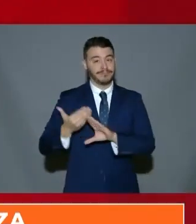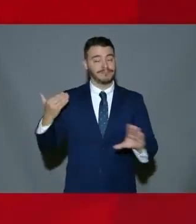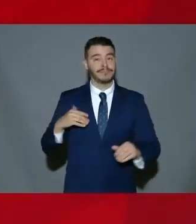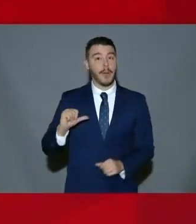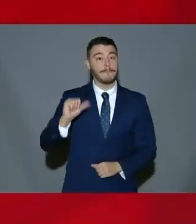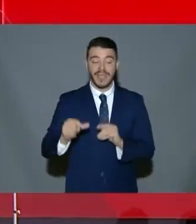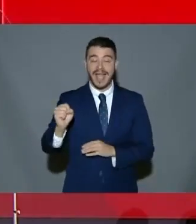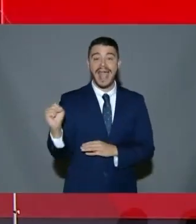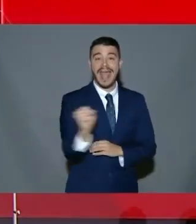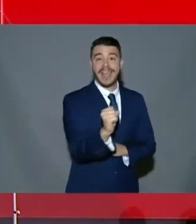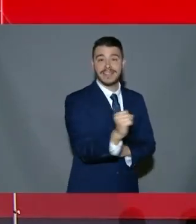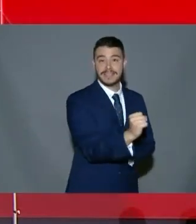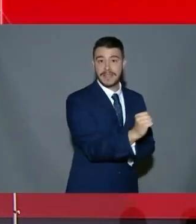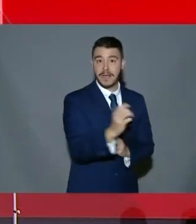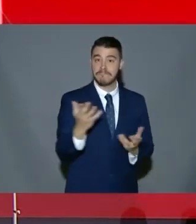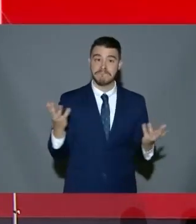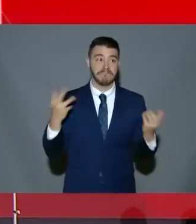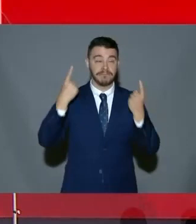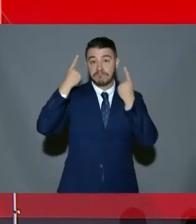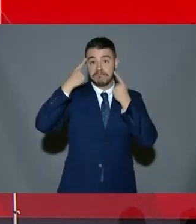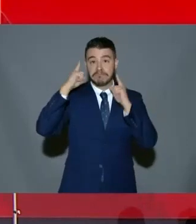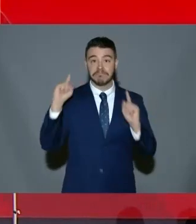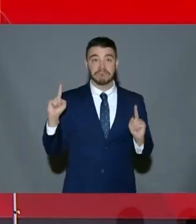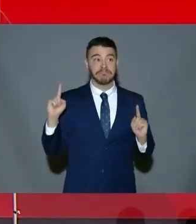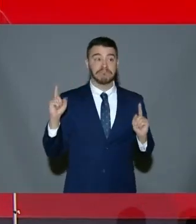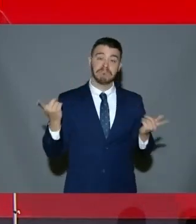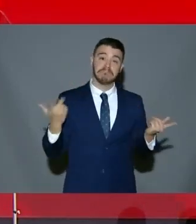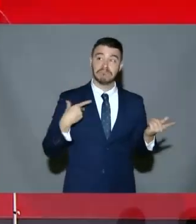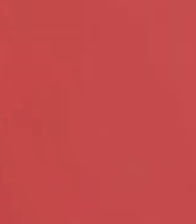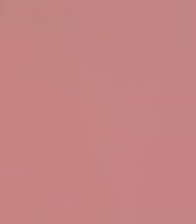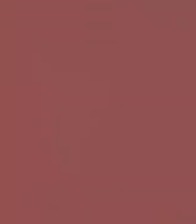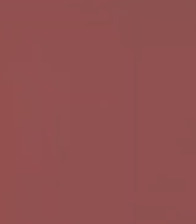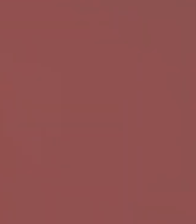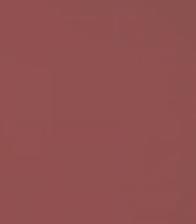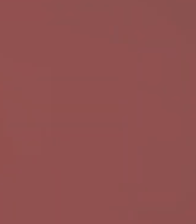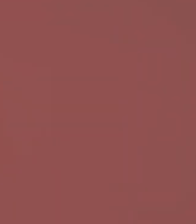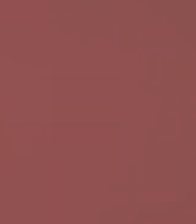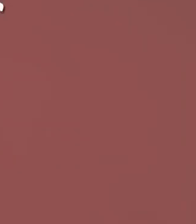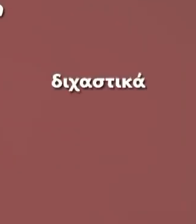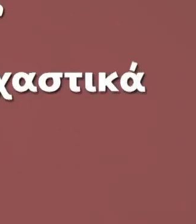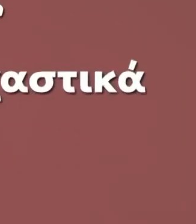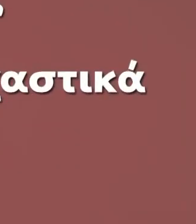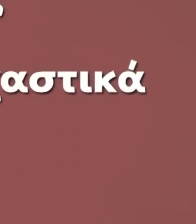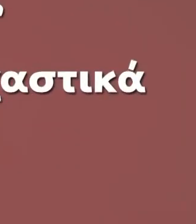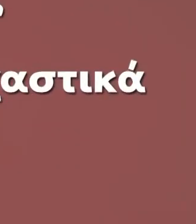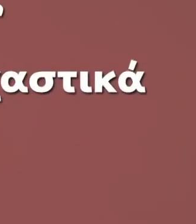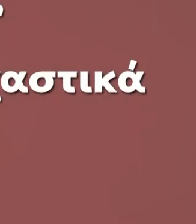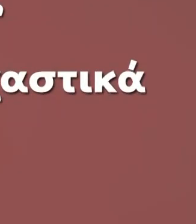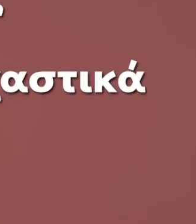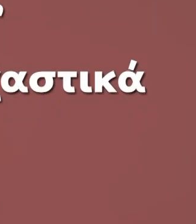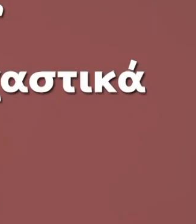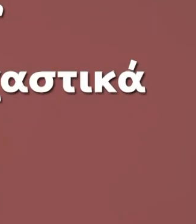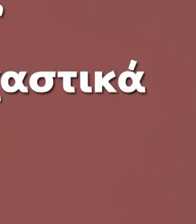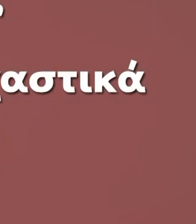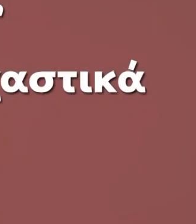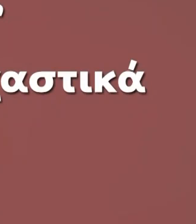του πλήθους, θέτει προϋπόθεση για τη συντεταγμένη πορεία τον τερματισμό των επιθέσεων από την ηγεσία. Η κρίσιμη πολιτική προϋπόθεση για επιτυχημένη